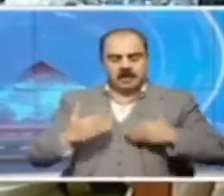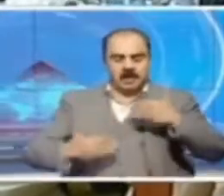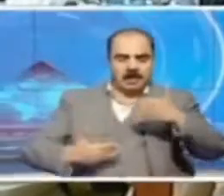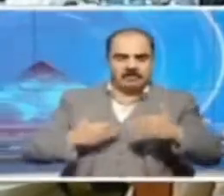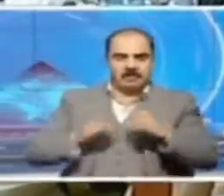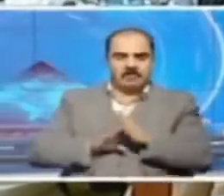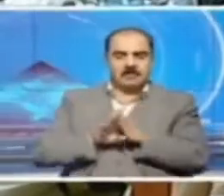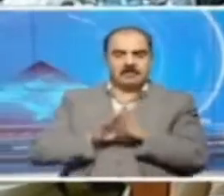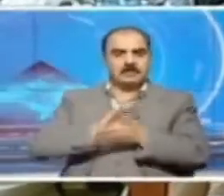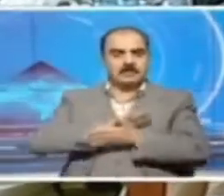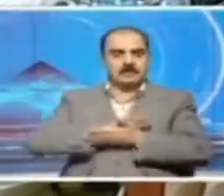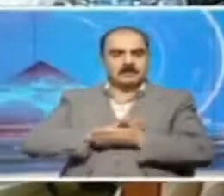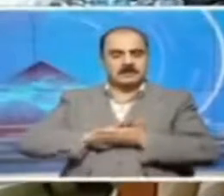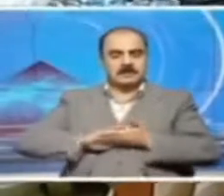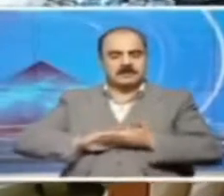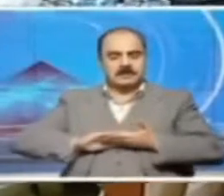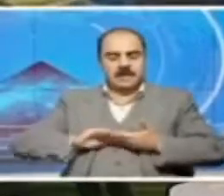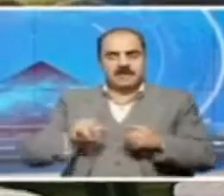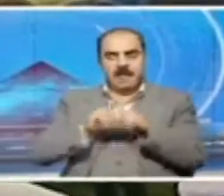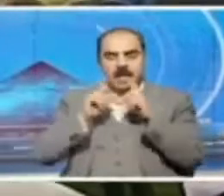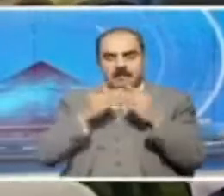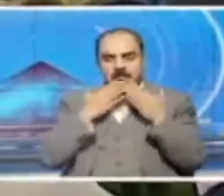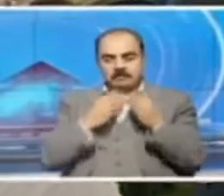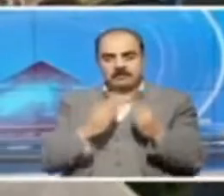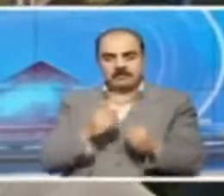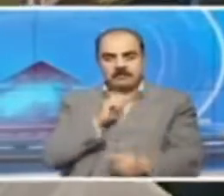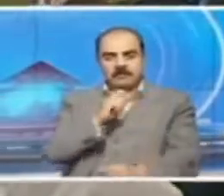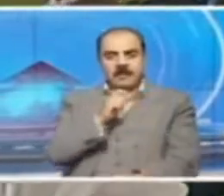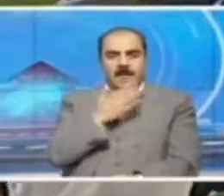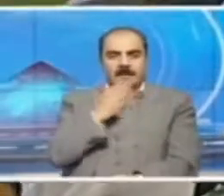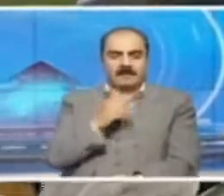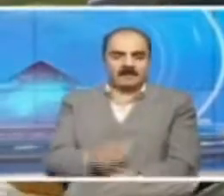لتحقيق السلام المجتمعي والعالمي. حماد العربي للتلفزيون المصري.